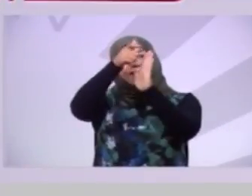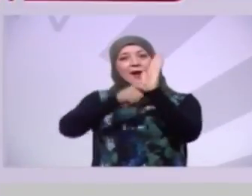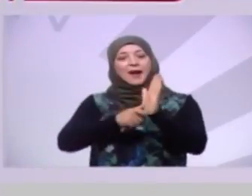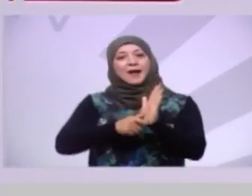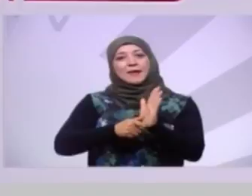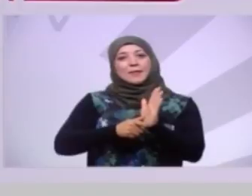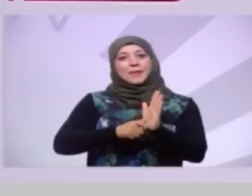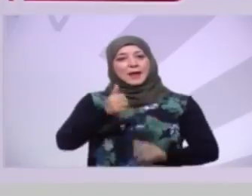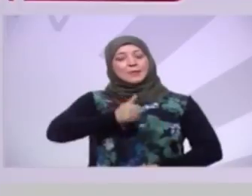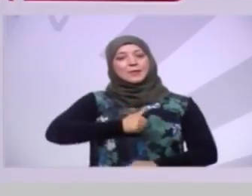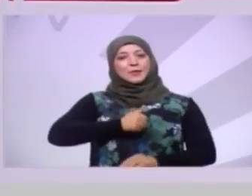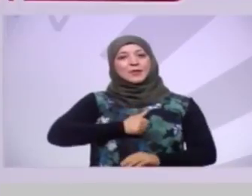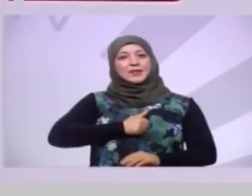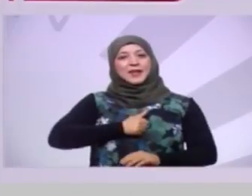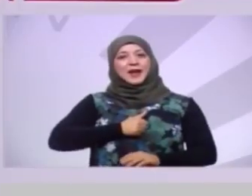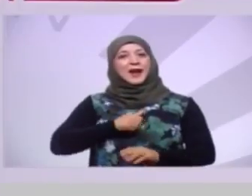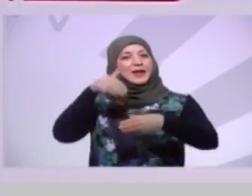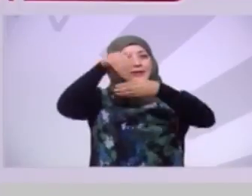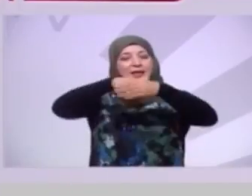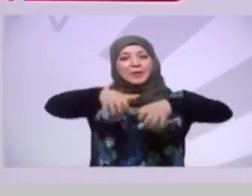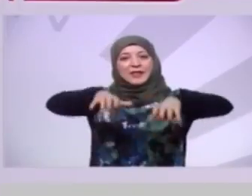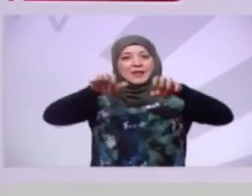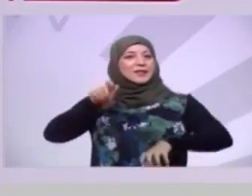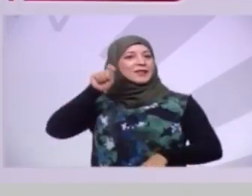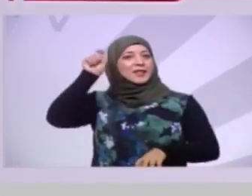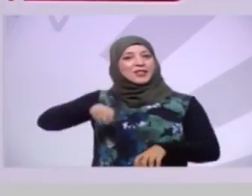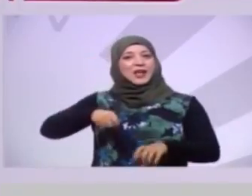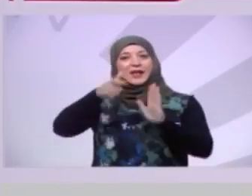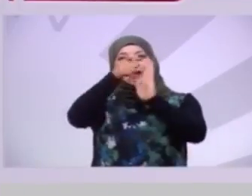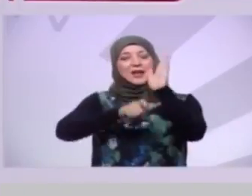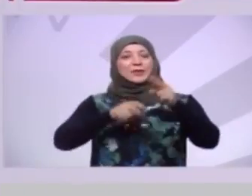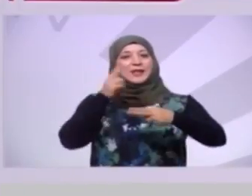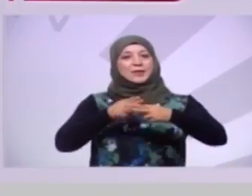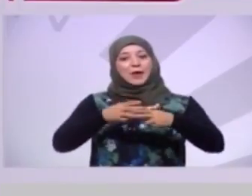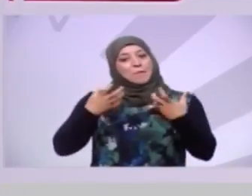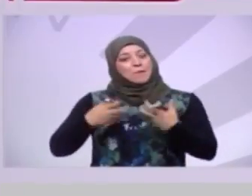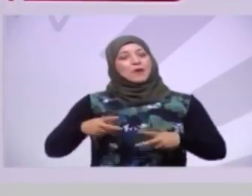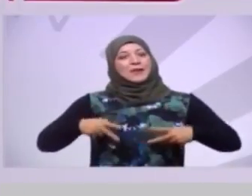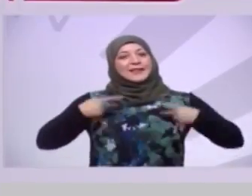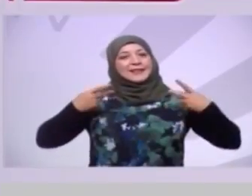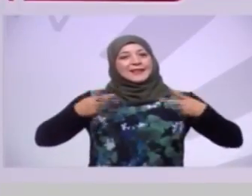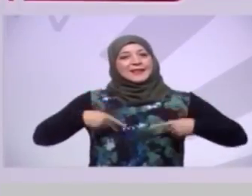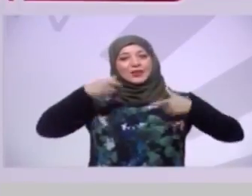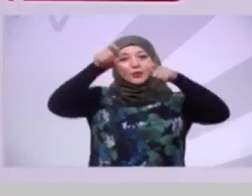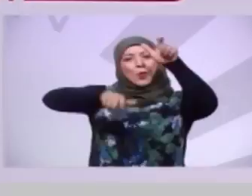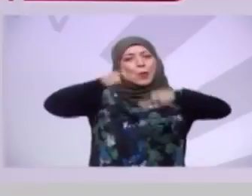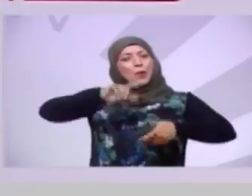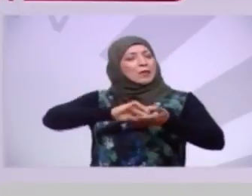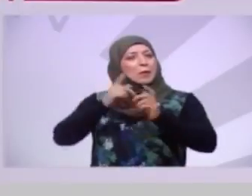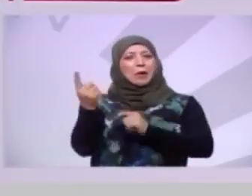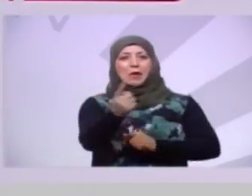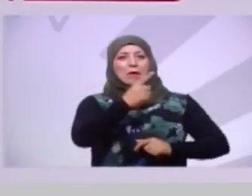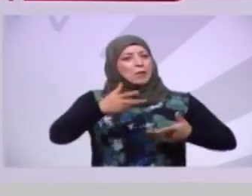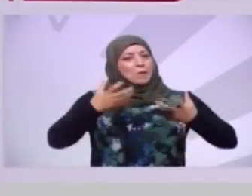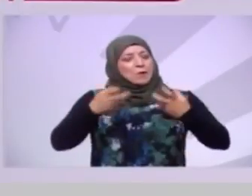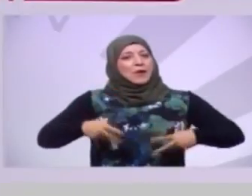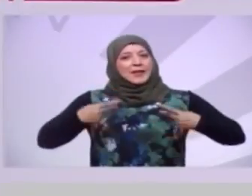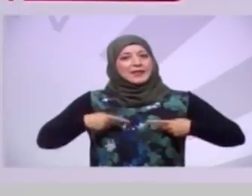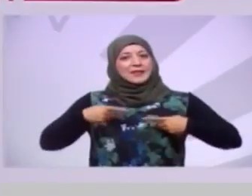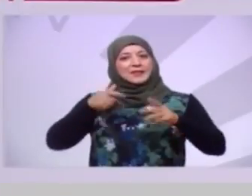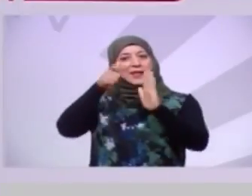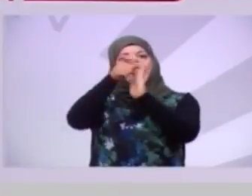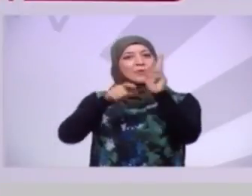المستقله للانتخابات التشريعيه قيمتنا اسما نحب نعيش وكل مواطن حي بيعيش قيمتنا اهدافها